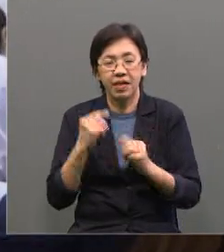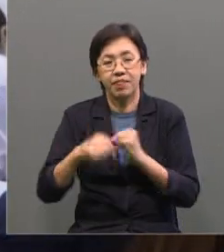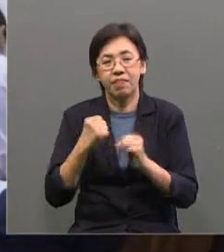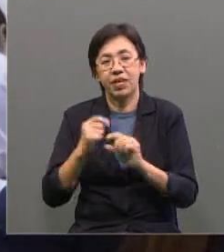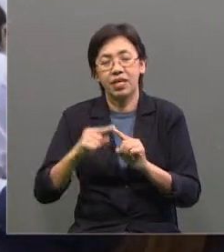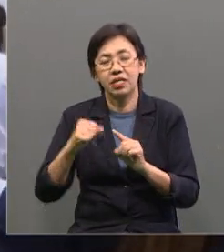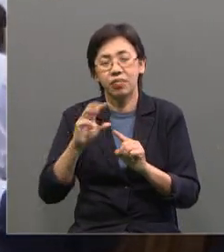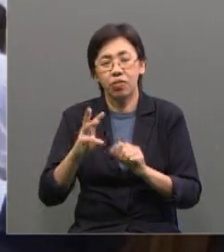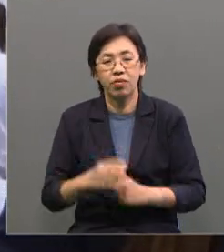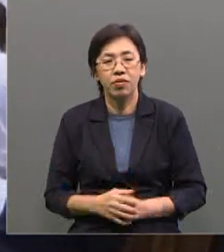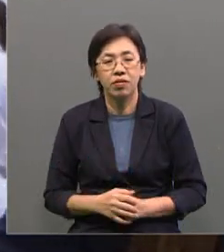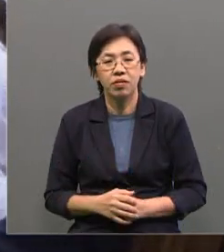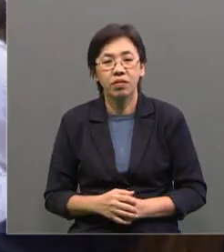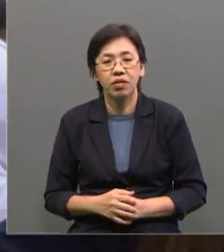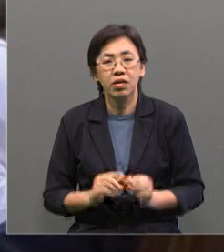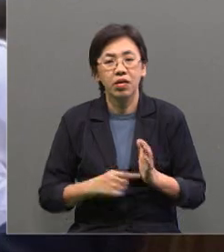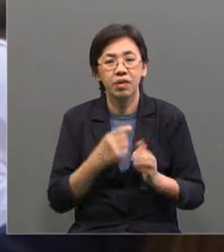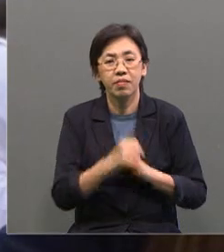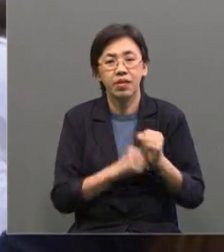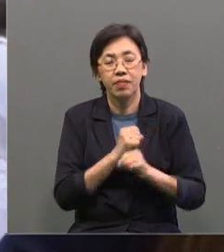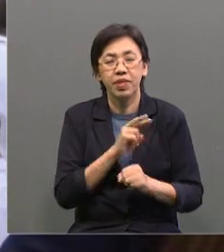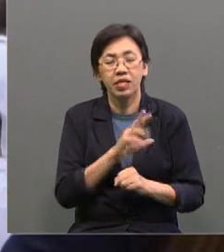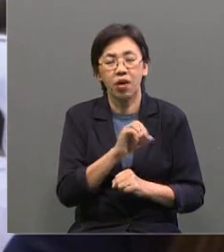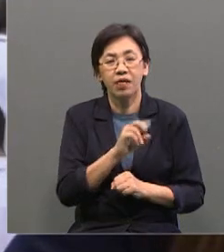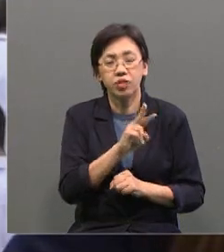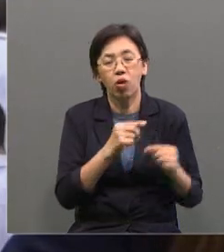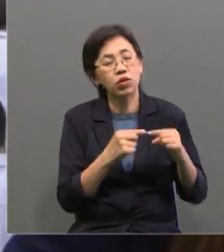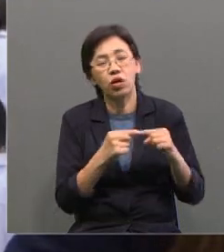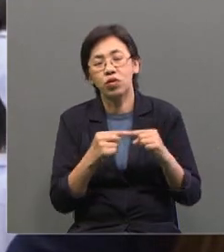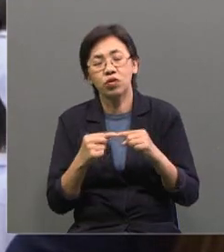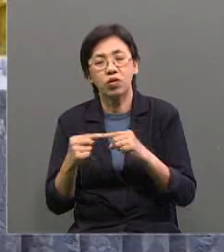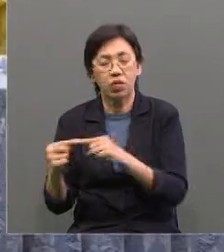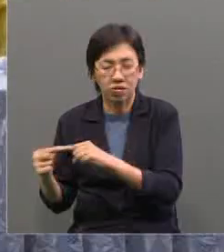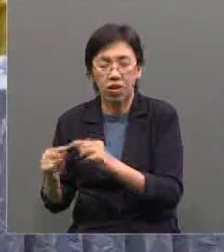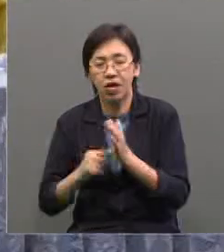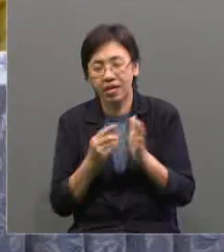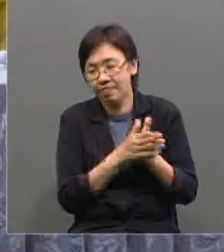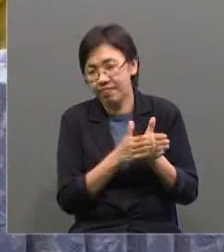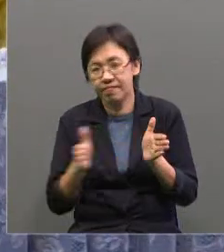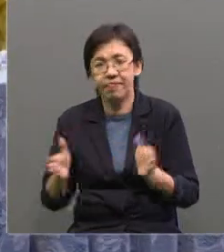ก็ดำเนินการมาตั้งแต่ปี2552เป็นถึงวันนี้